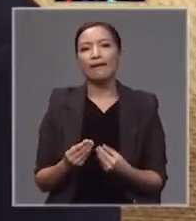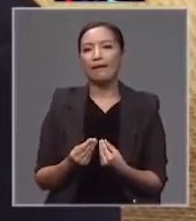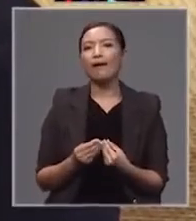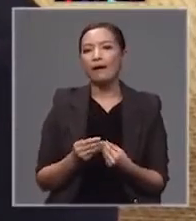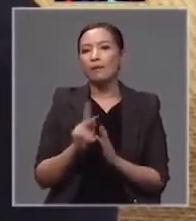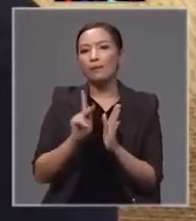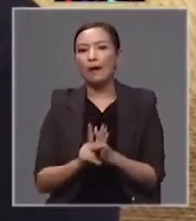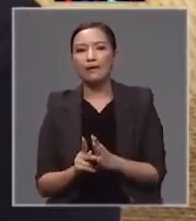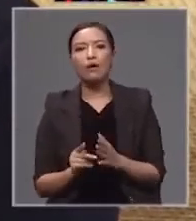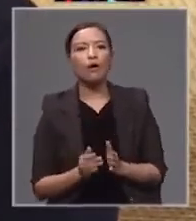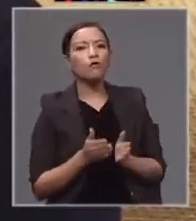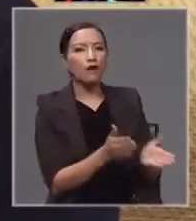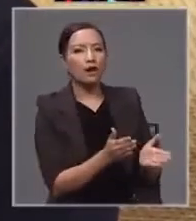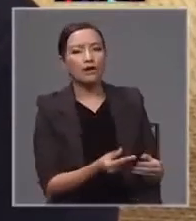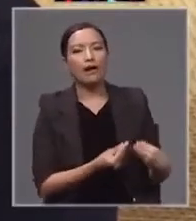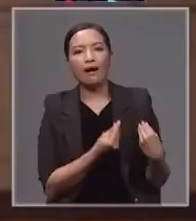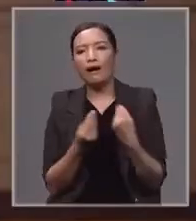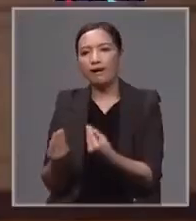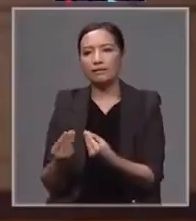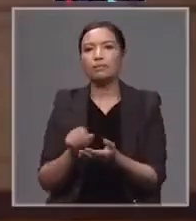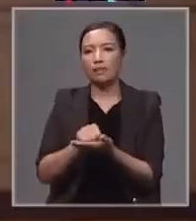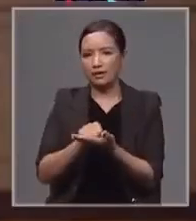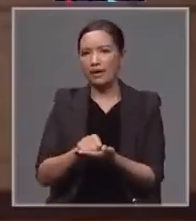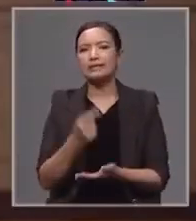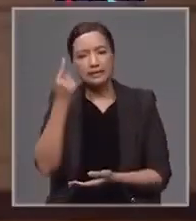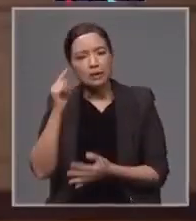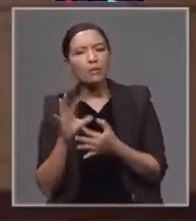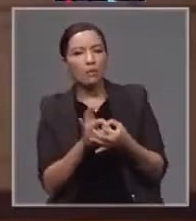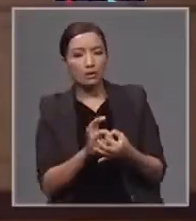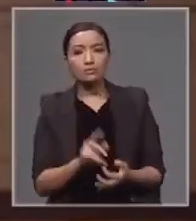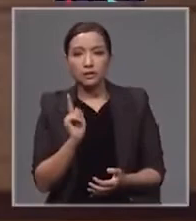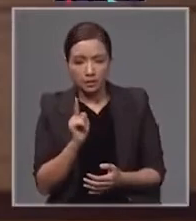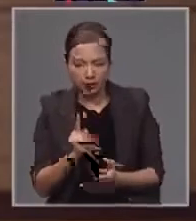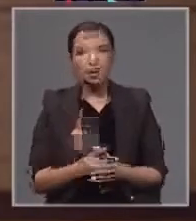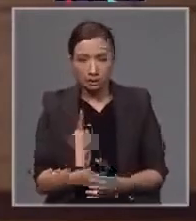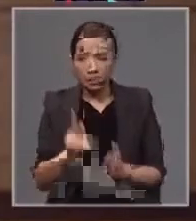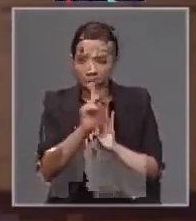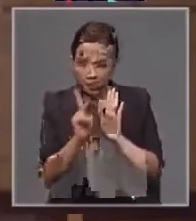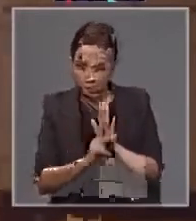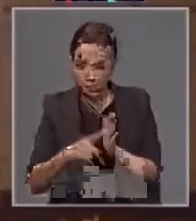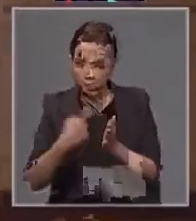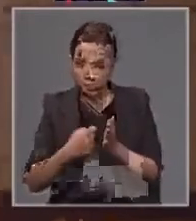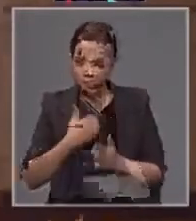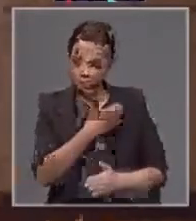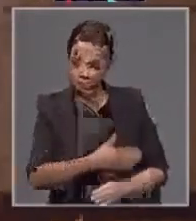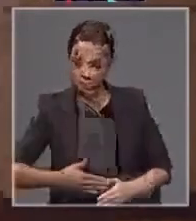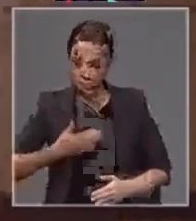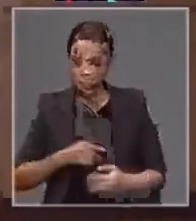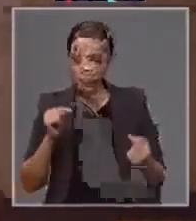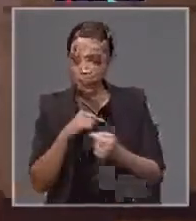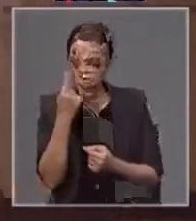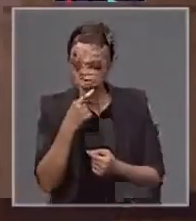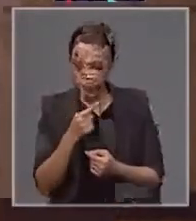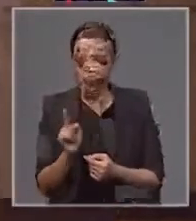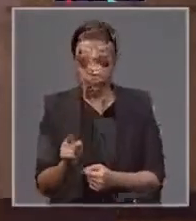มากเกินไปเพราะว่ากฎหมายหลักประกันสุขภาพนี่มันเป็นกฎหมายที่สำหรับผู้ที่จัดหาบริการหรือผู้ซื้อบริการ